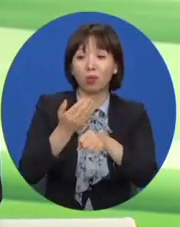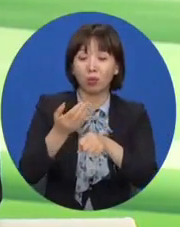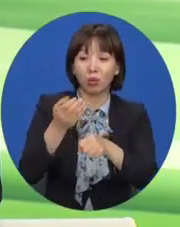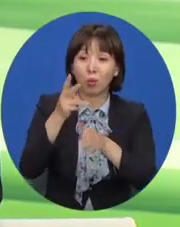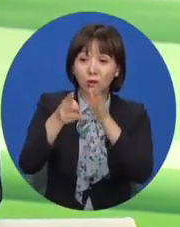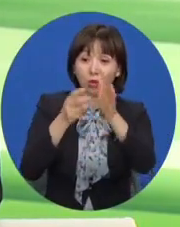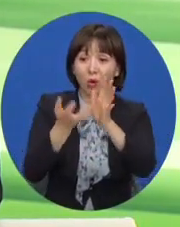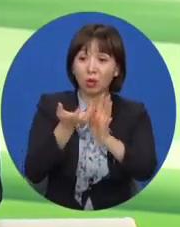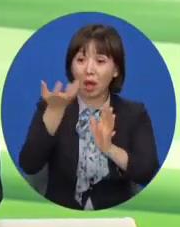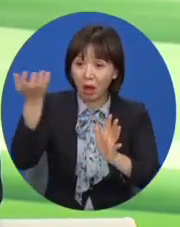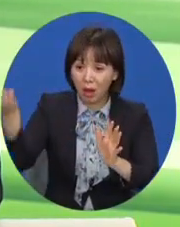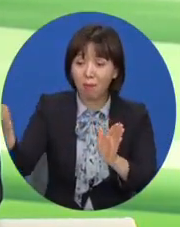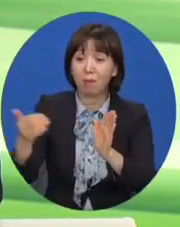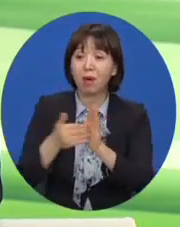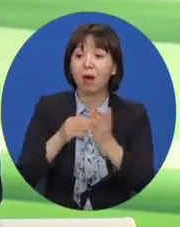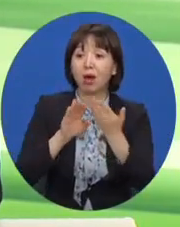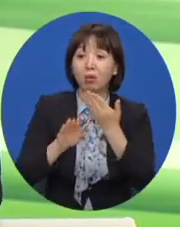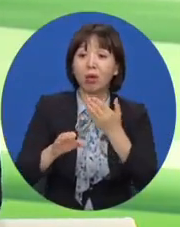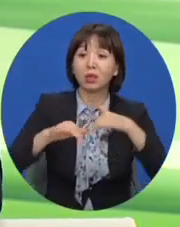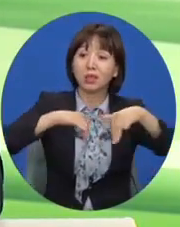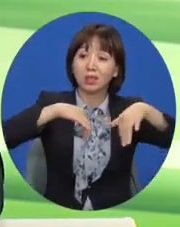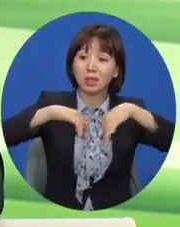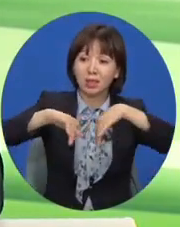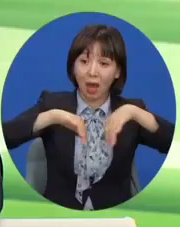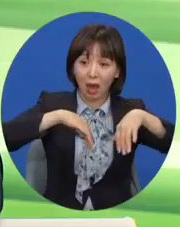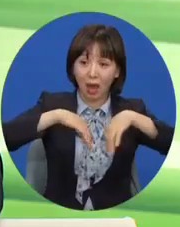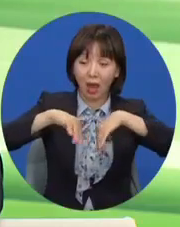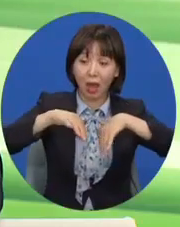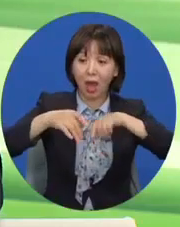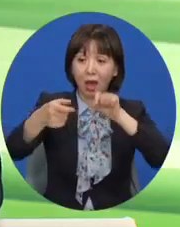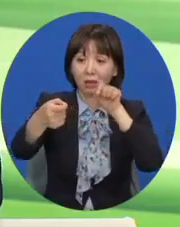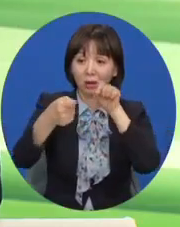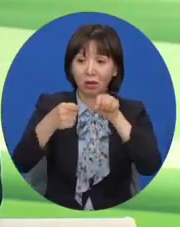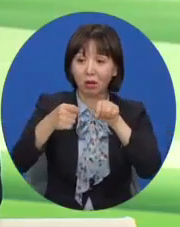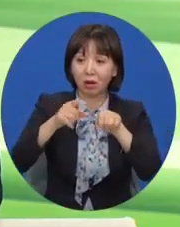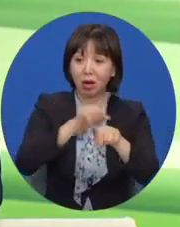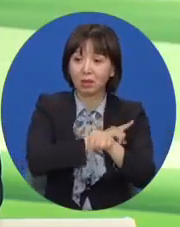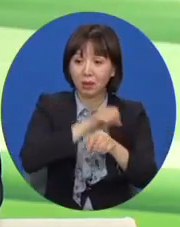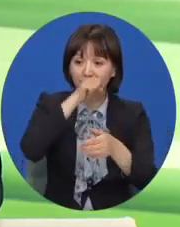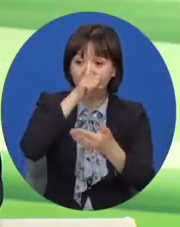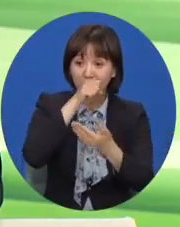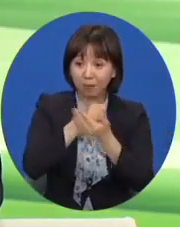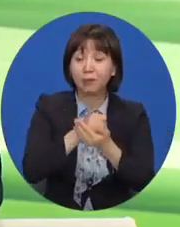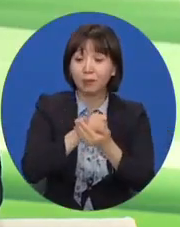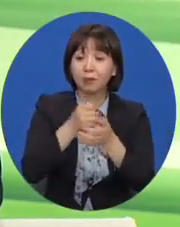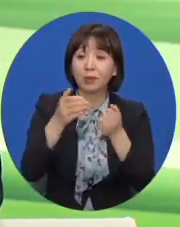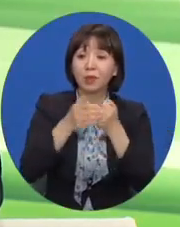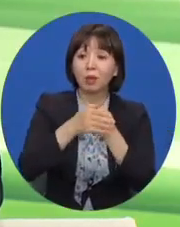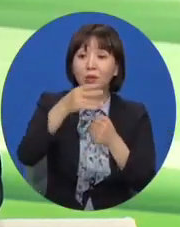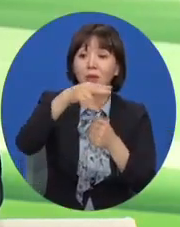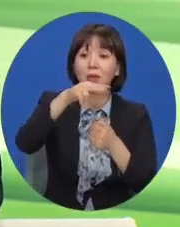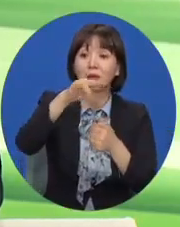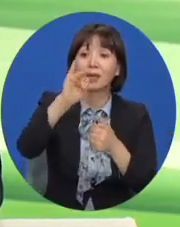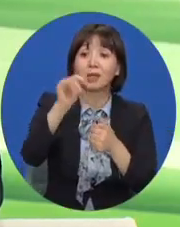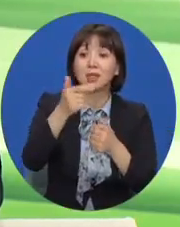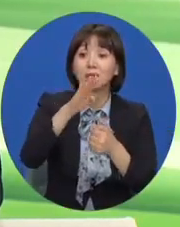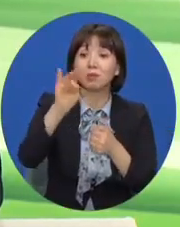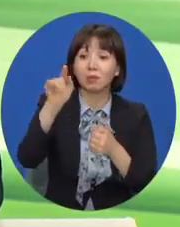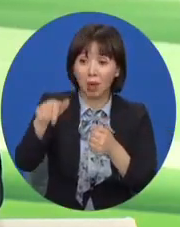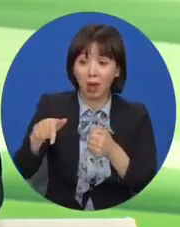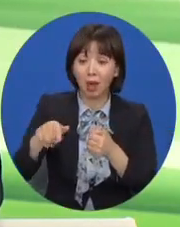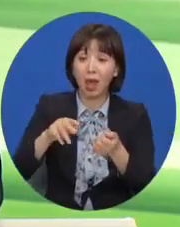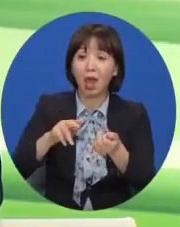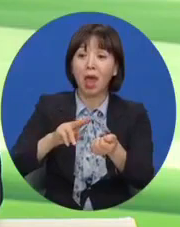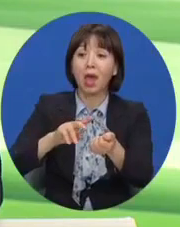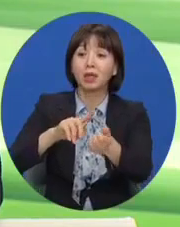되고 이렇게 되면은 시내하고 접근성이 가장 좋기 때문에 우리 신백동에다가